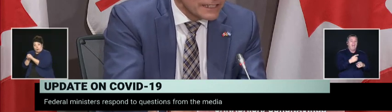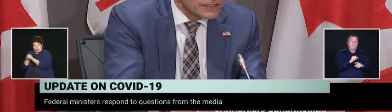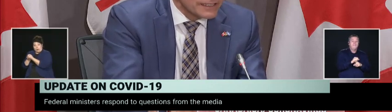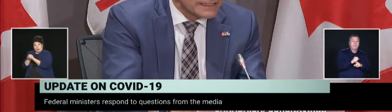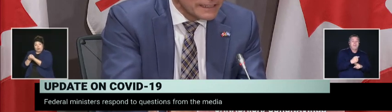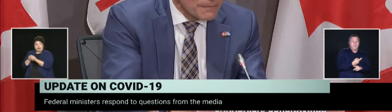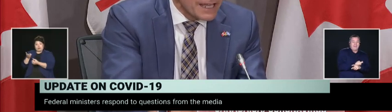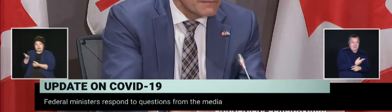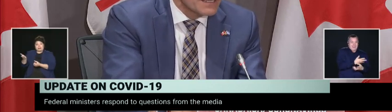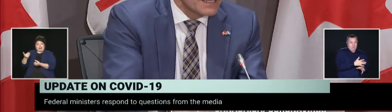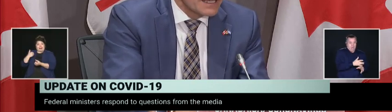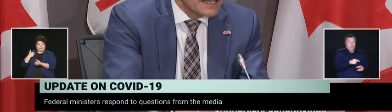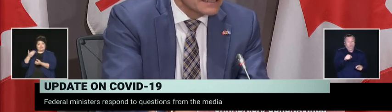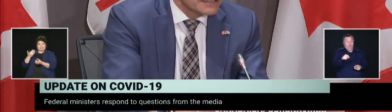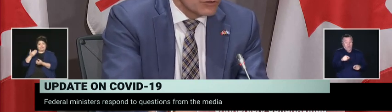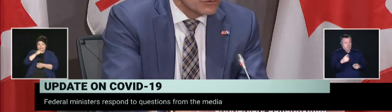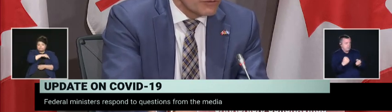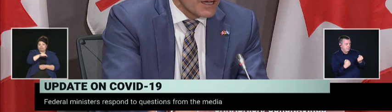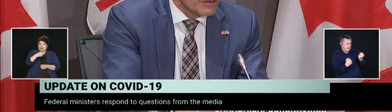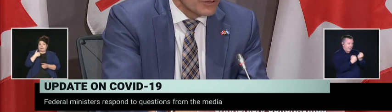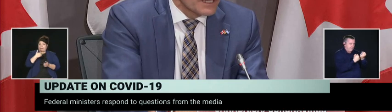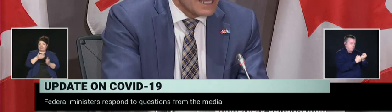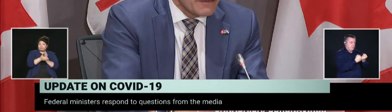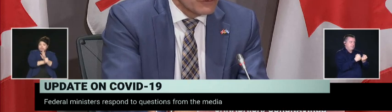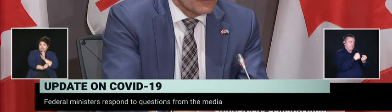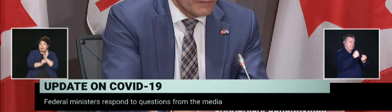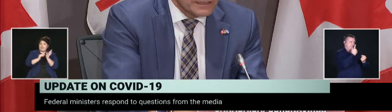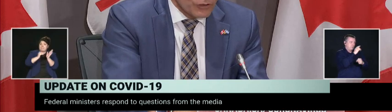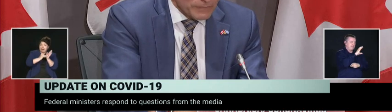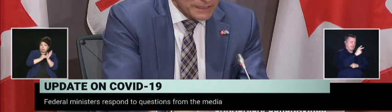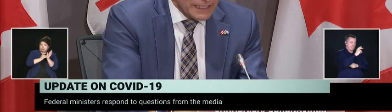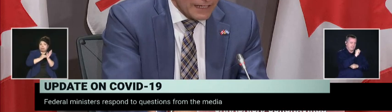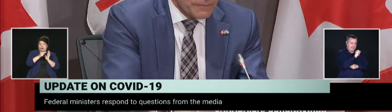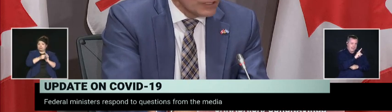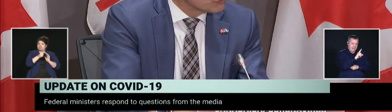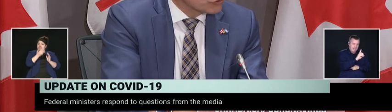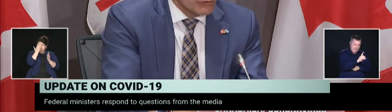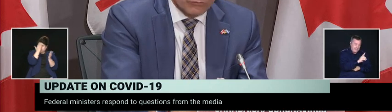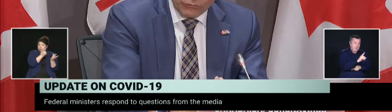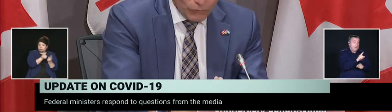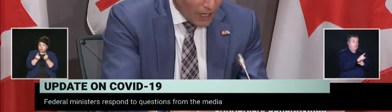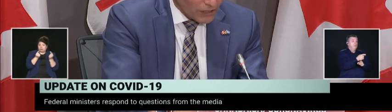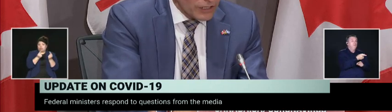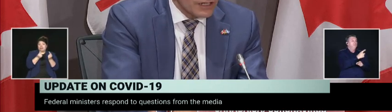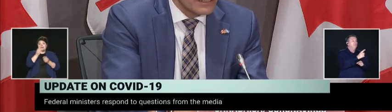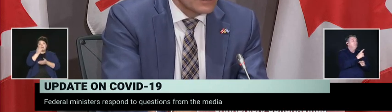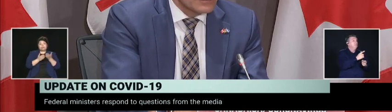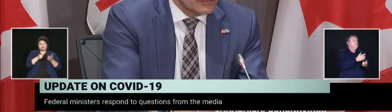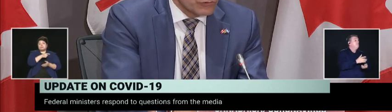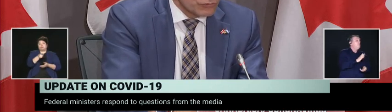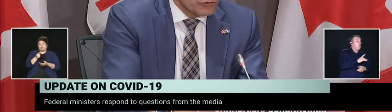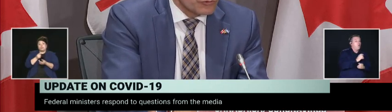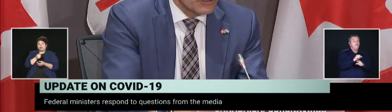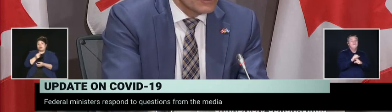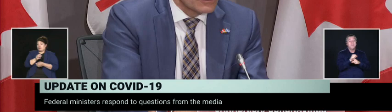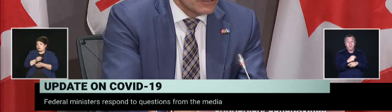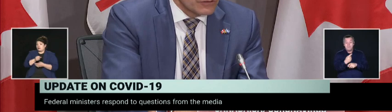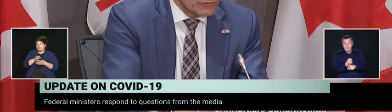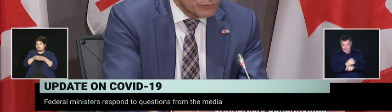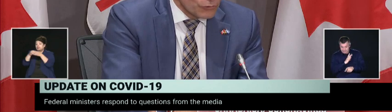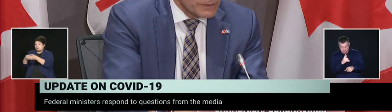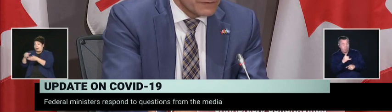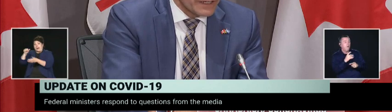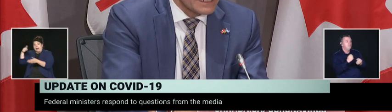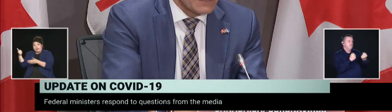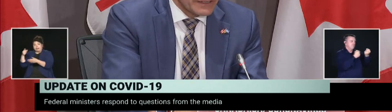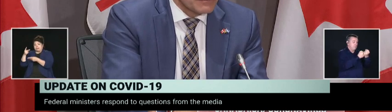dans les CHSLD, même à ces autres membres avec une formation médicale. Nous sommes encore, le 12 juin,